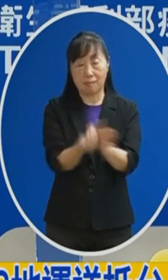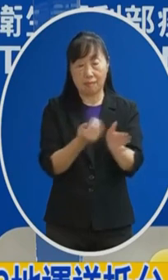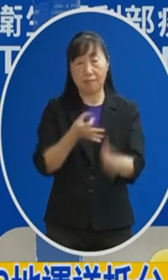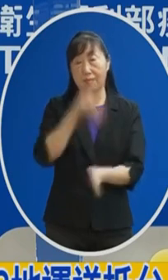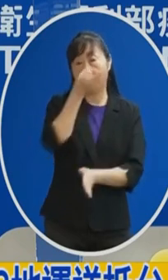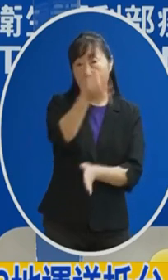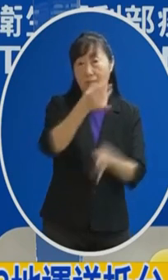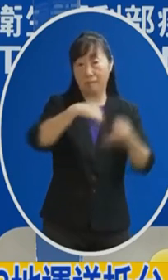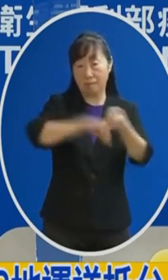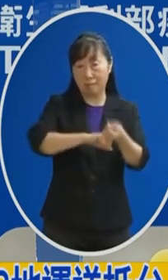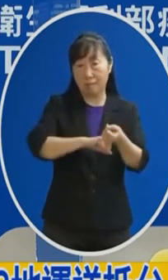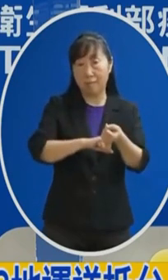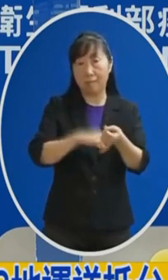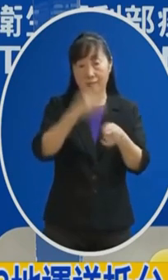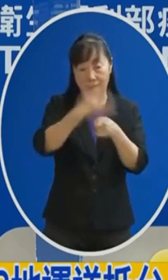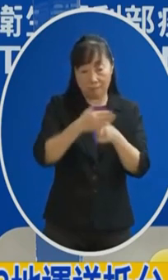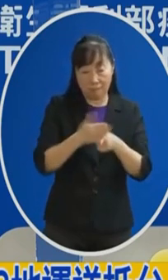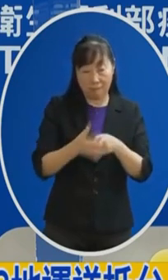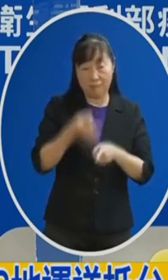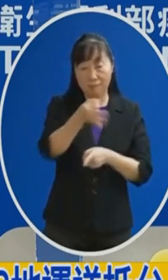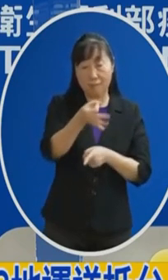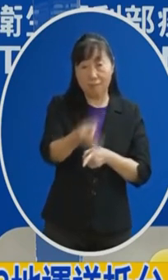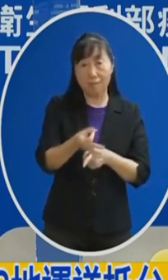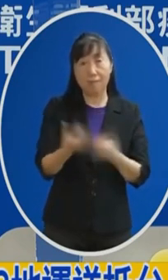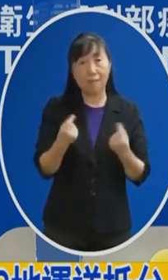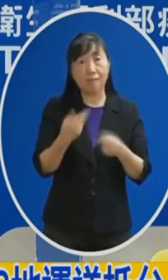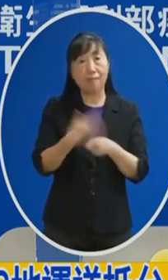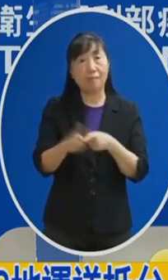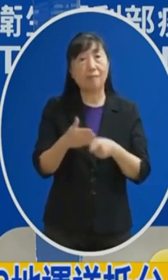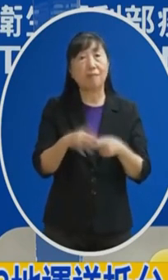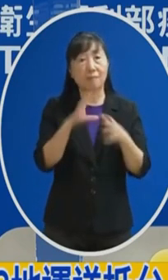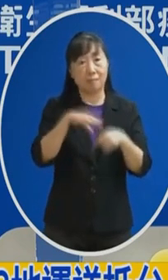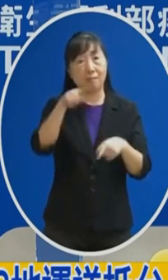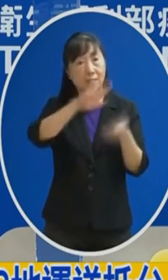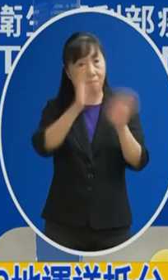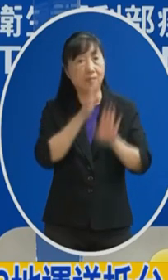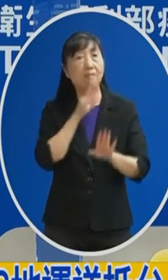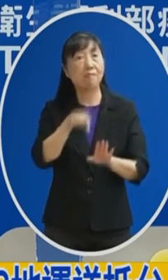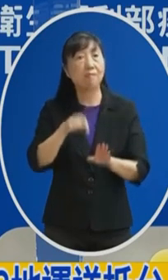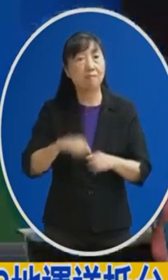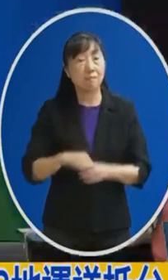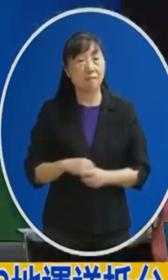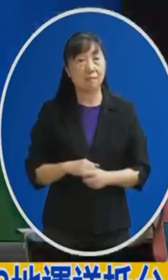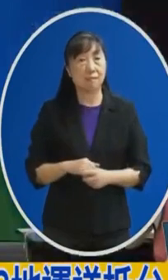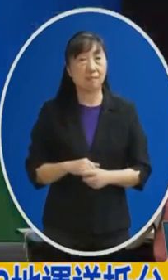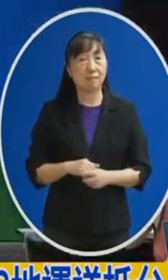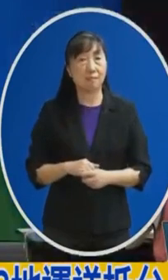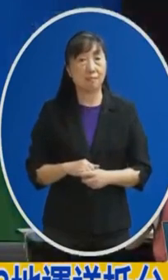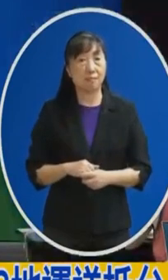分哈，所以这个大概就是有这些的一个状况。